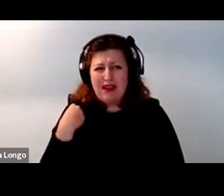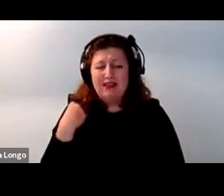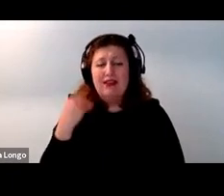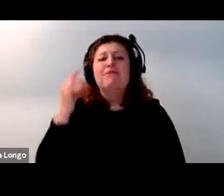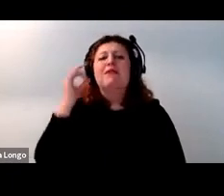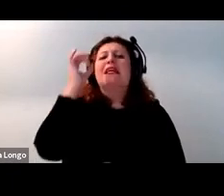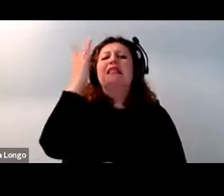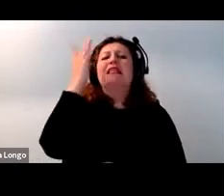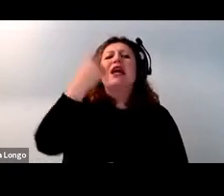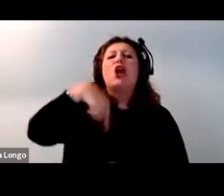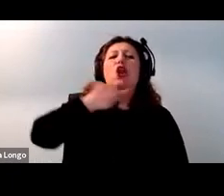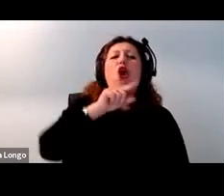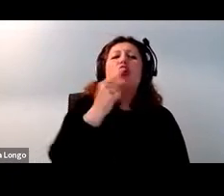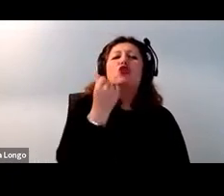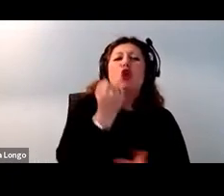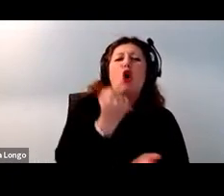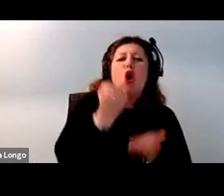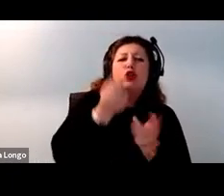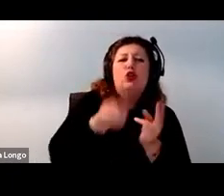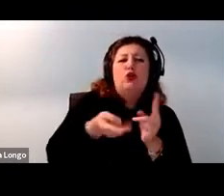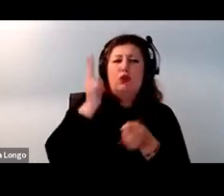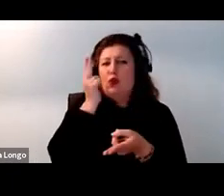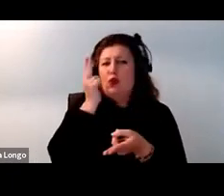a disposizione più fondi,